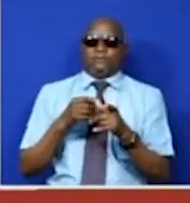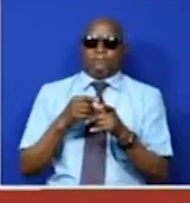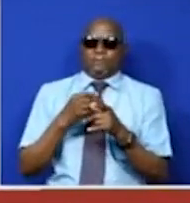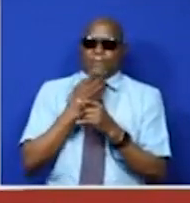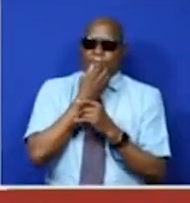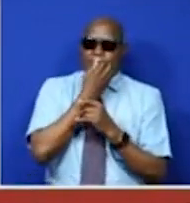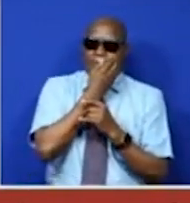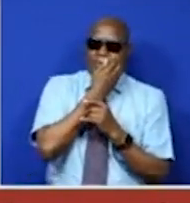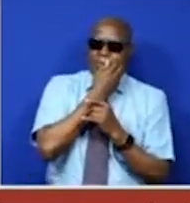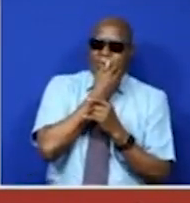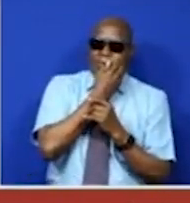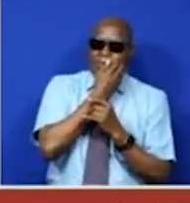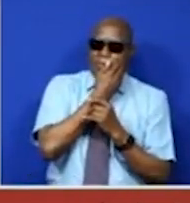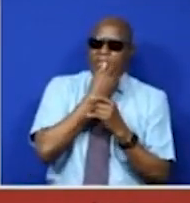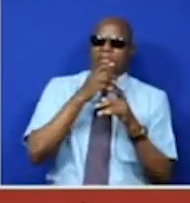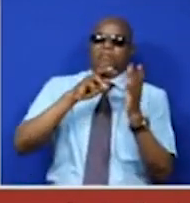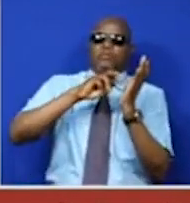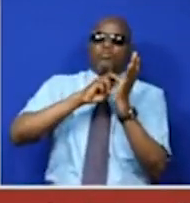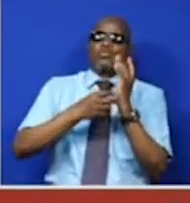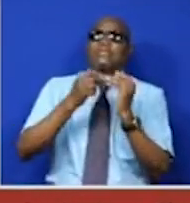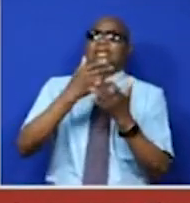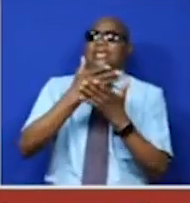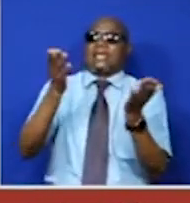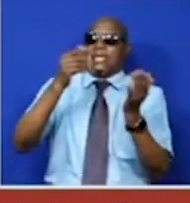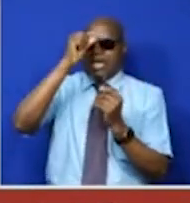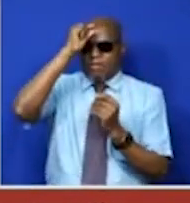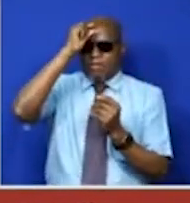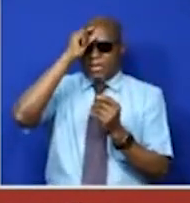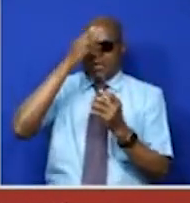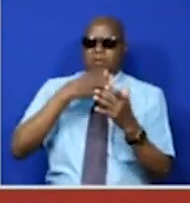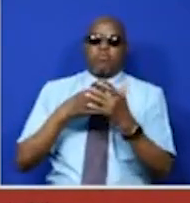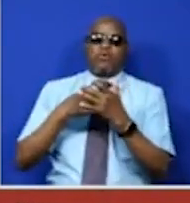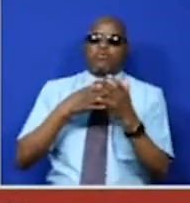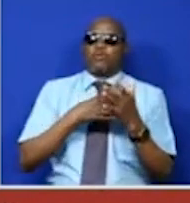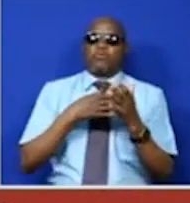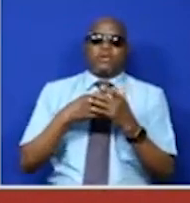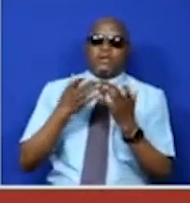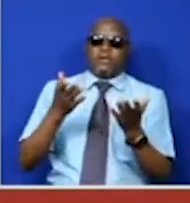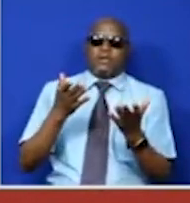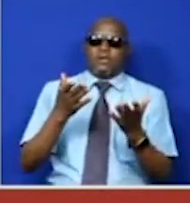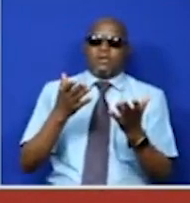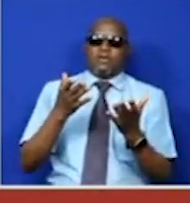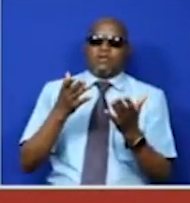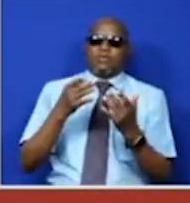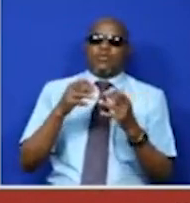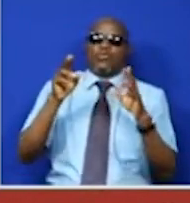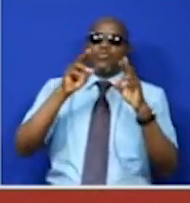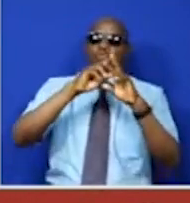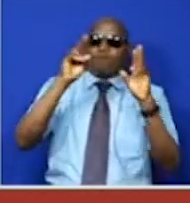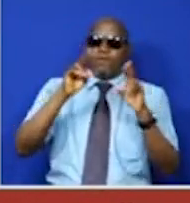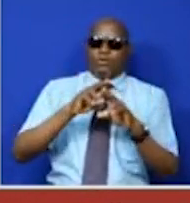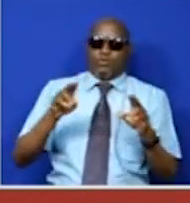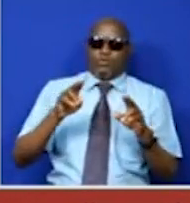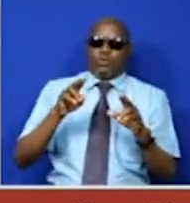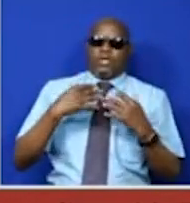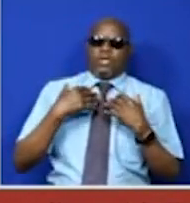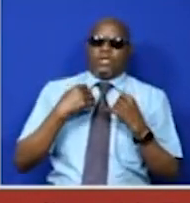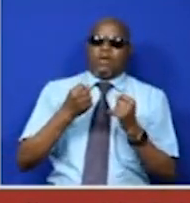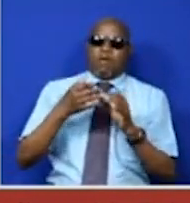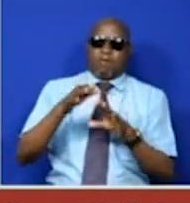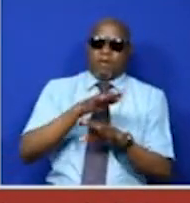Kupinga hata miradi yoyote ya serikali. Mambo ya universal health coverage